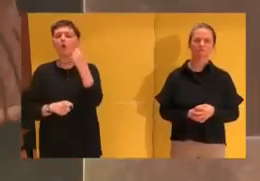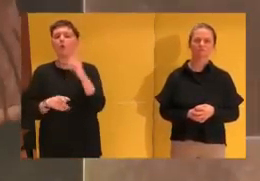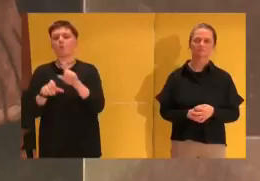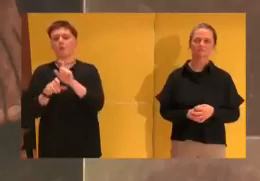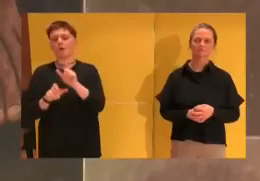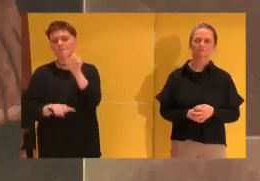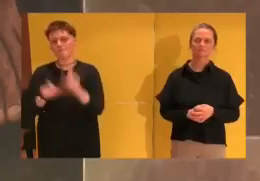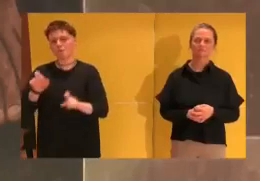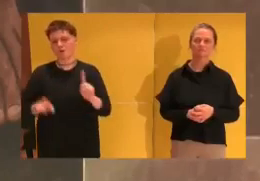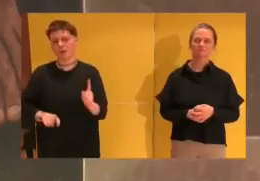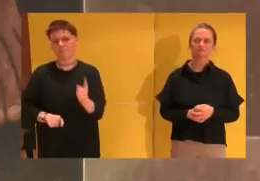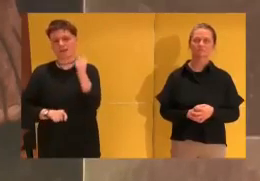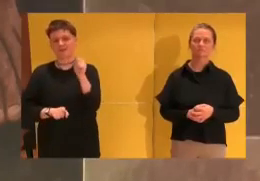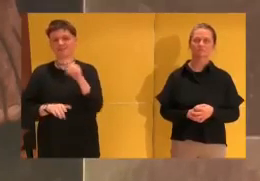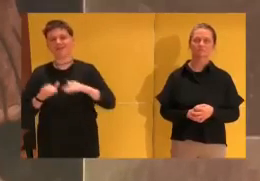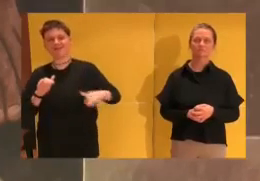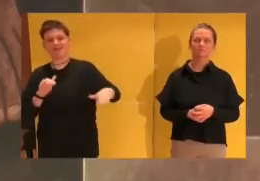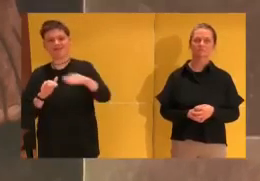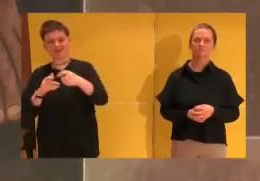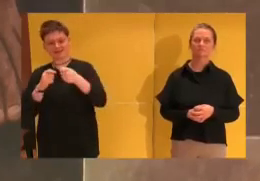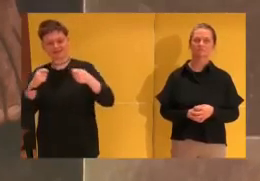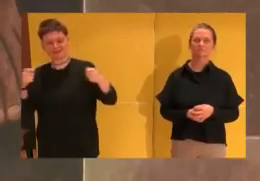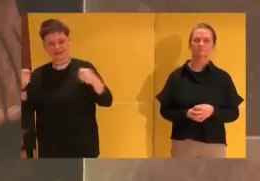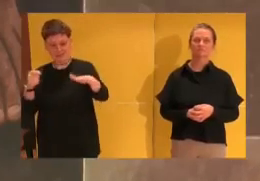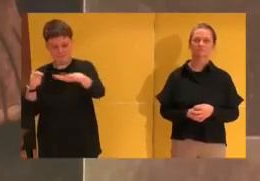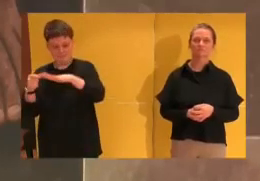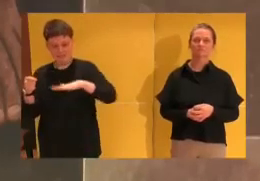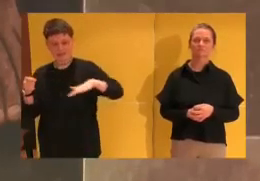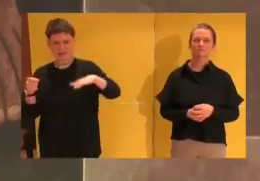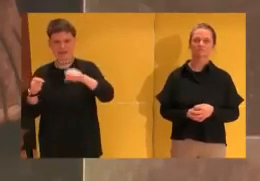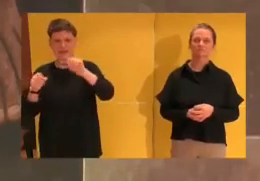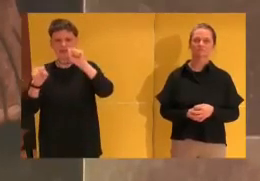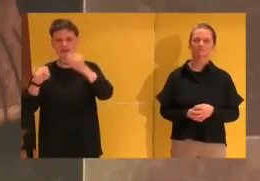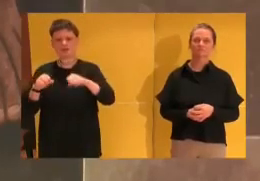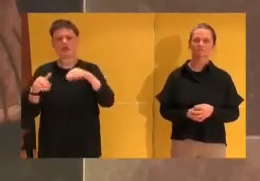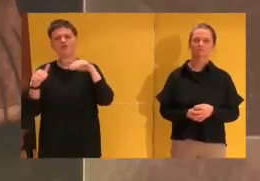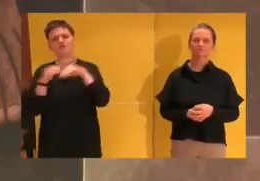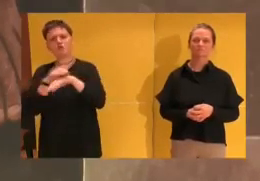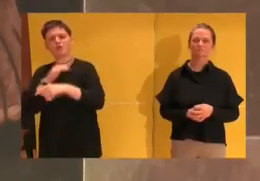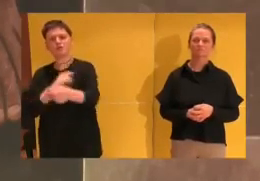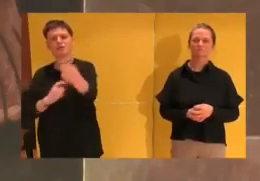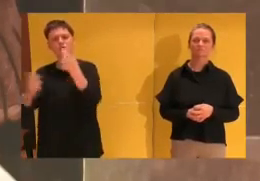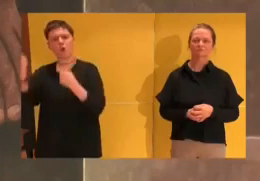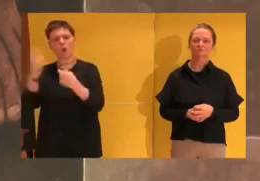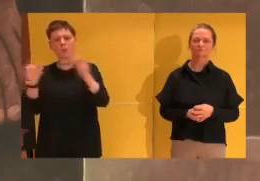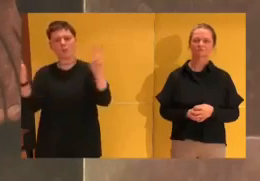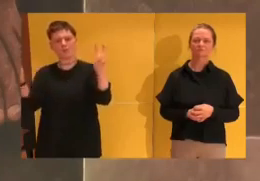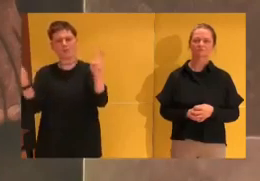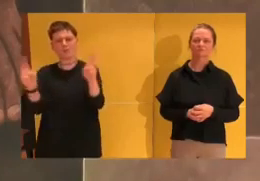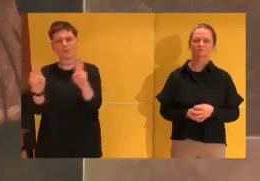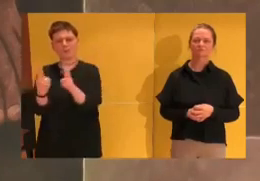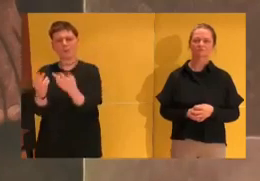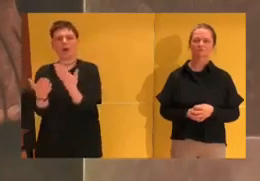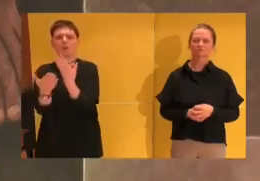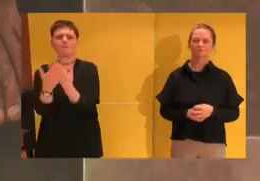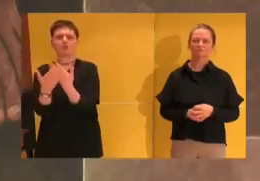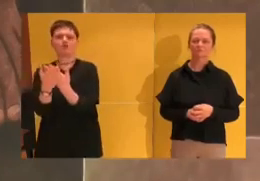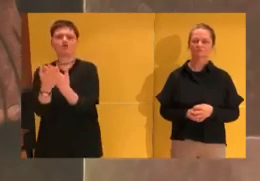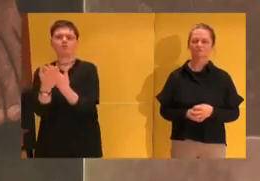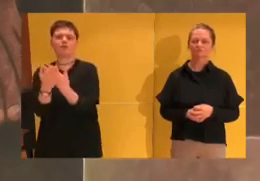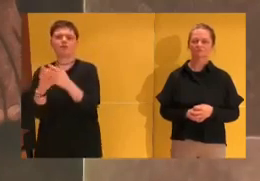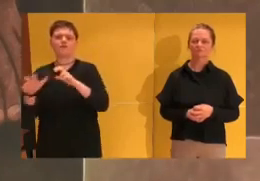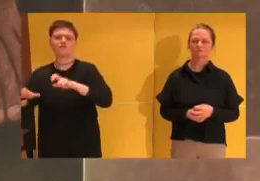auf Landesebene Einfluss zu nehmen, den Zuzug von Flüchtlingen zu verringern, zum Beispiel den Ausstieg aus dem Easy-Verteilsystem